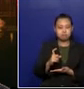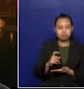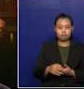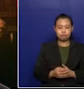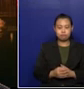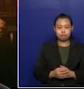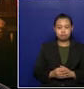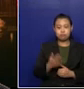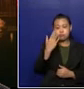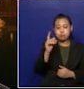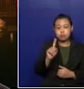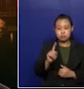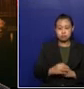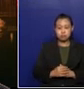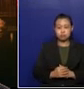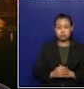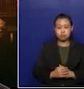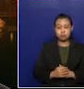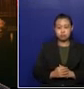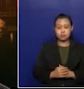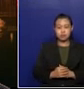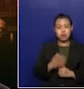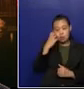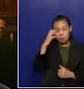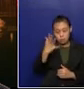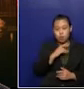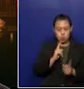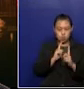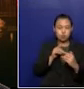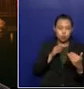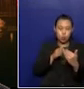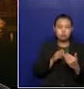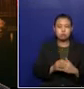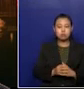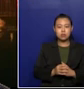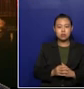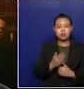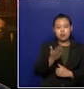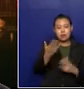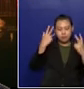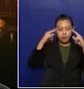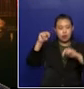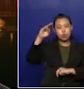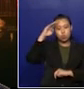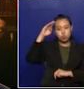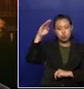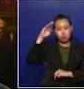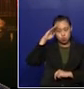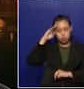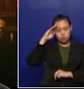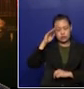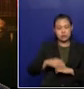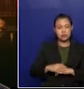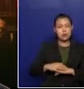พราะเรื่องนี้พูดแล้วไม่ต้องโกรธกันนะต้องคุยกันตรงๆฮะท่านเป็นนายกรัฐมนตรีคนเดียวที่เกิดจากการป